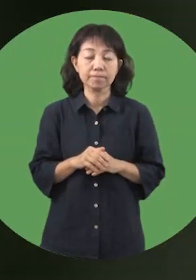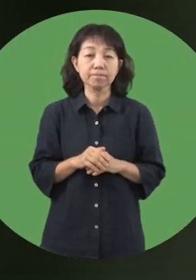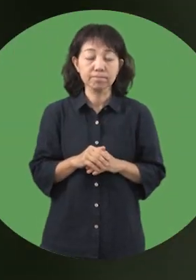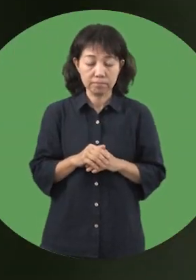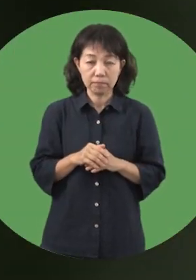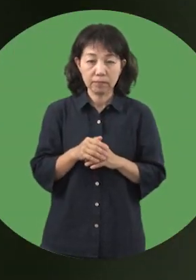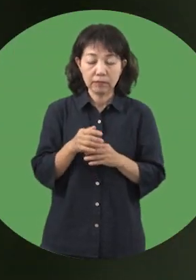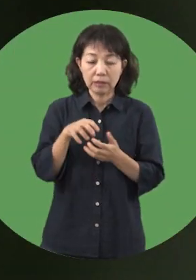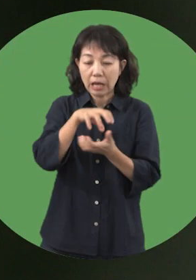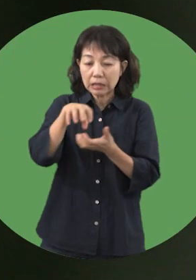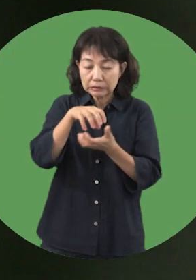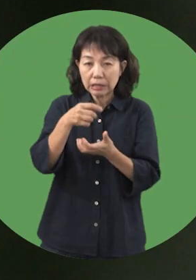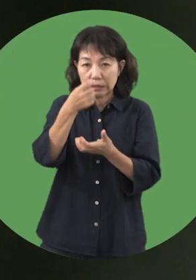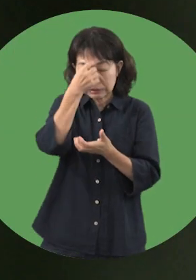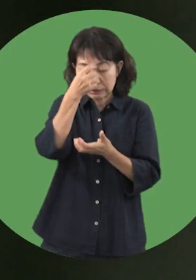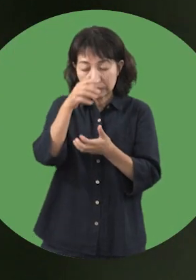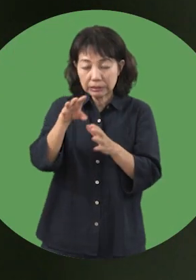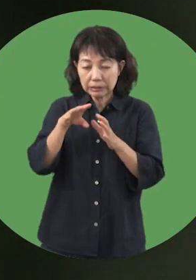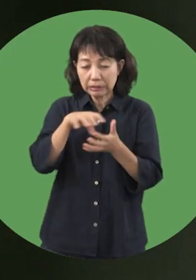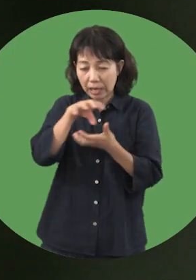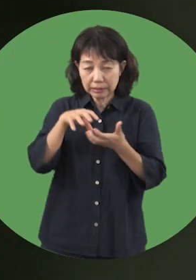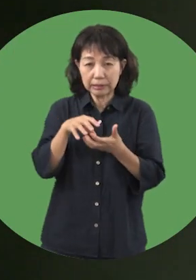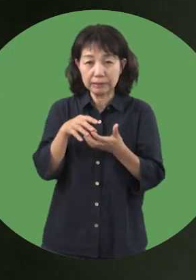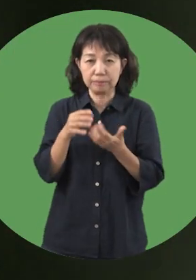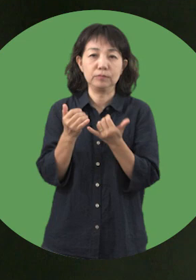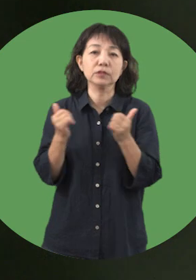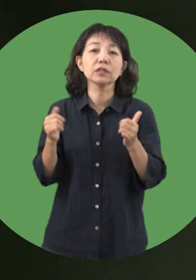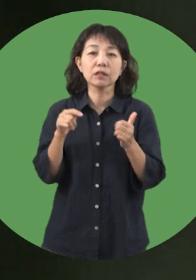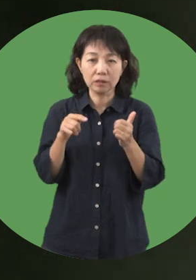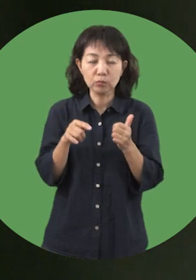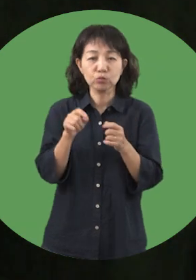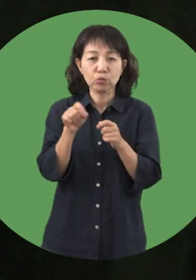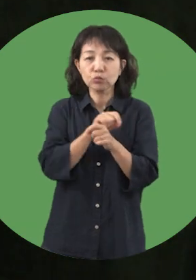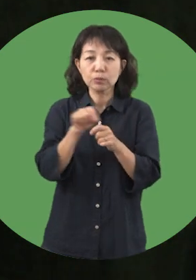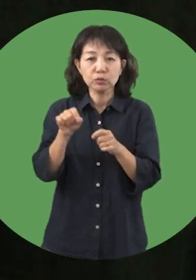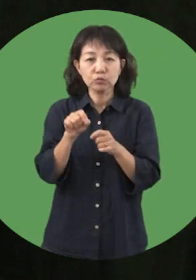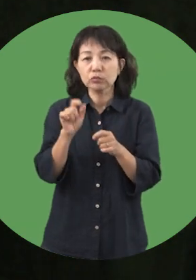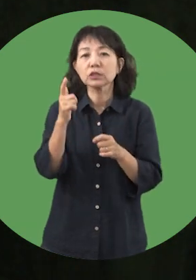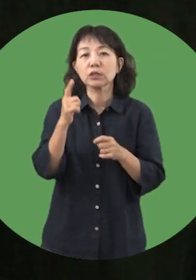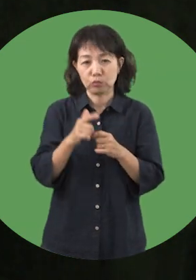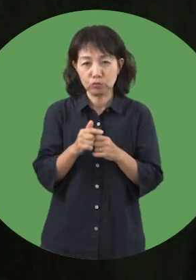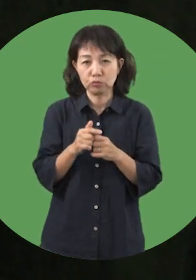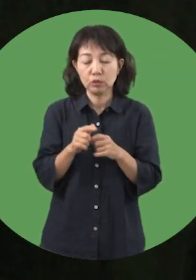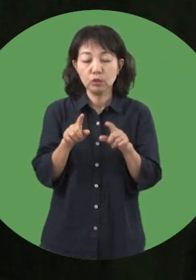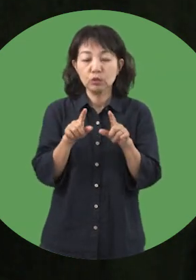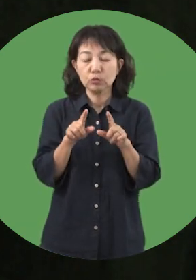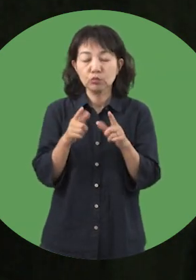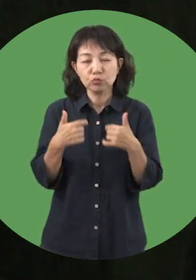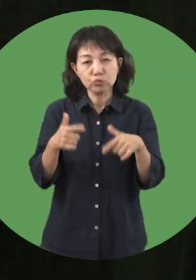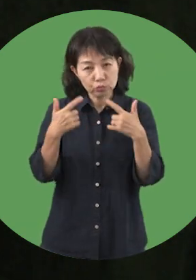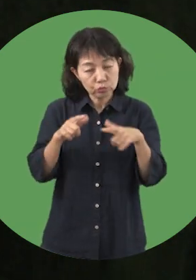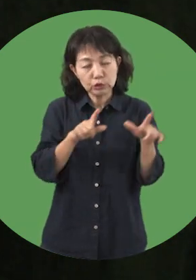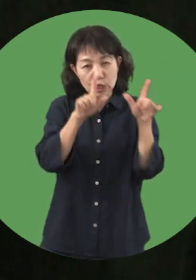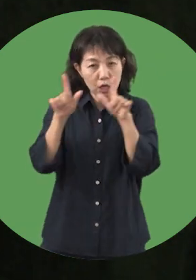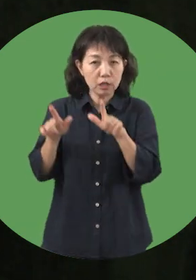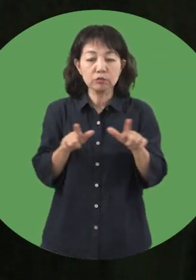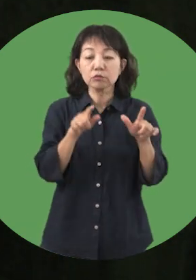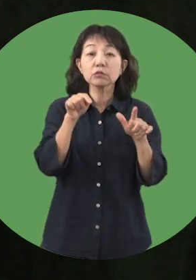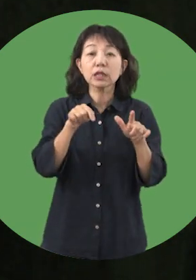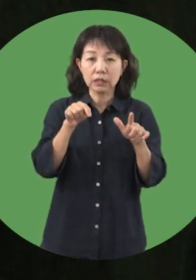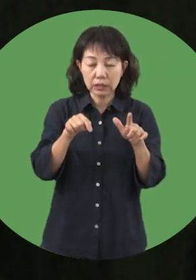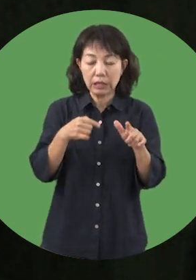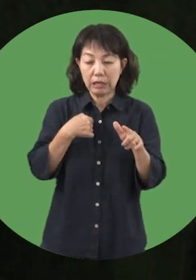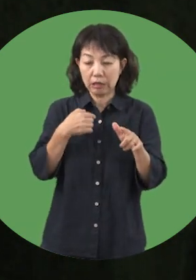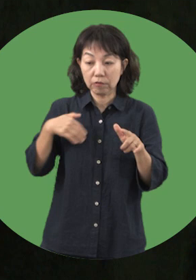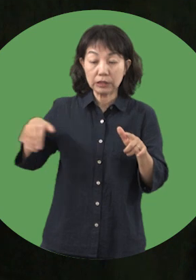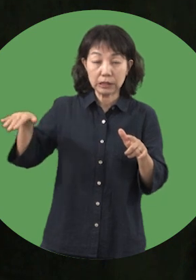犯罪被害に遭うことは決して特別なことではありません。ごく普通の日常生活の中で私たち